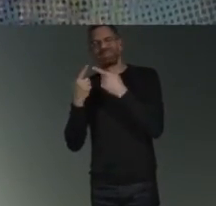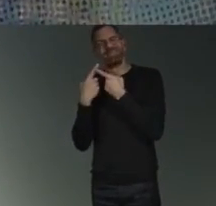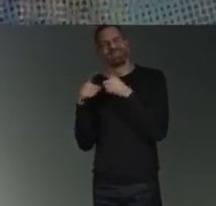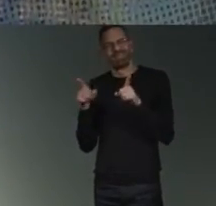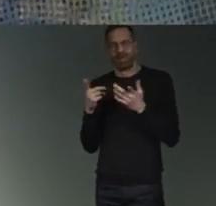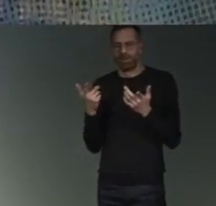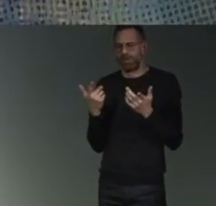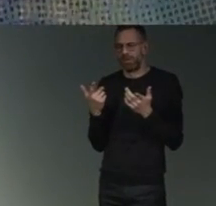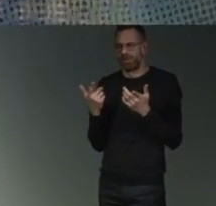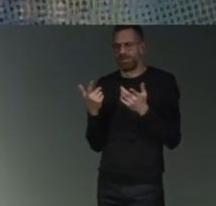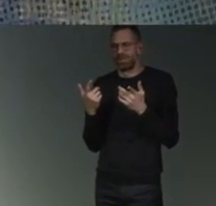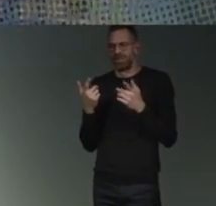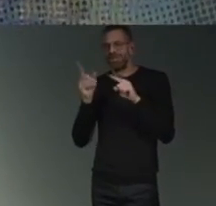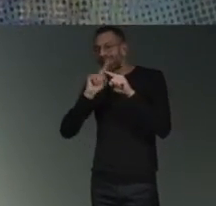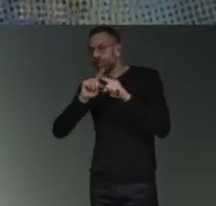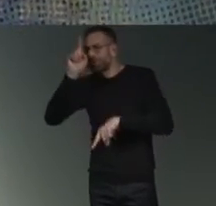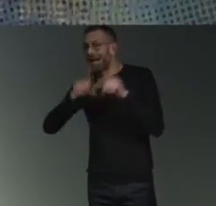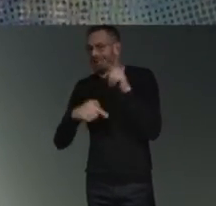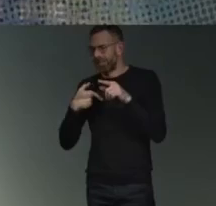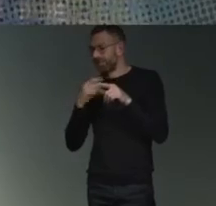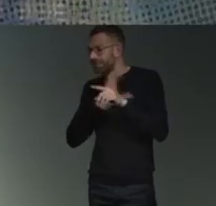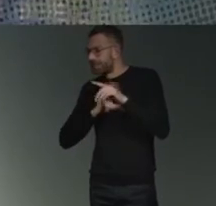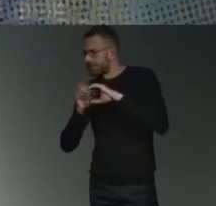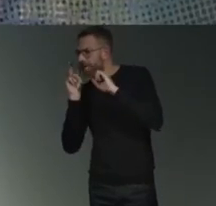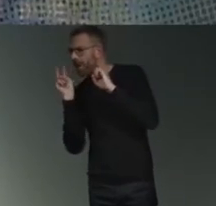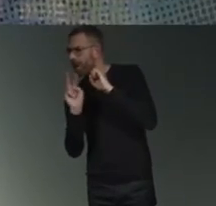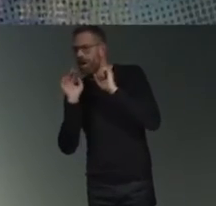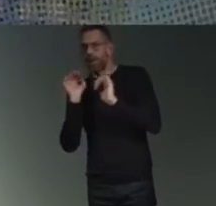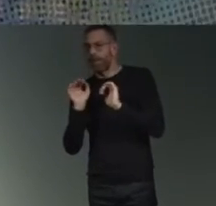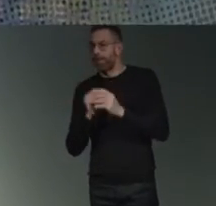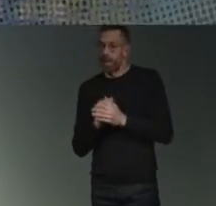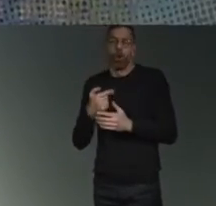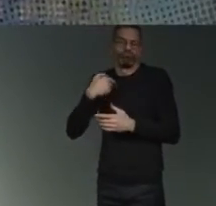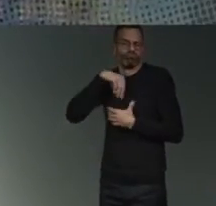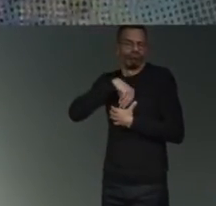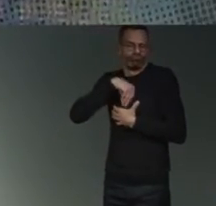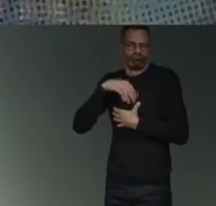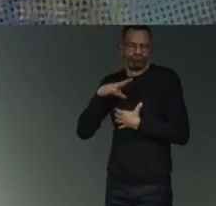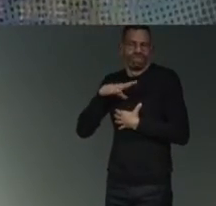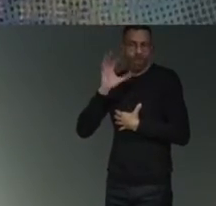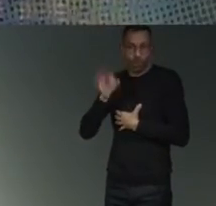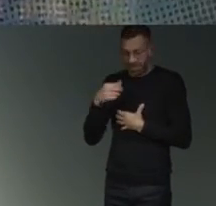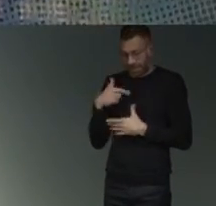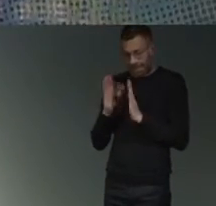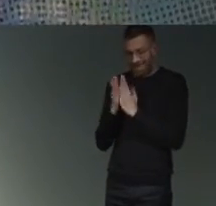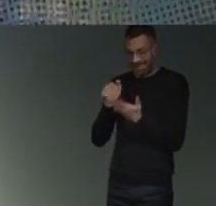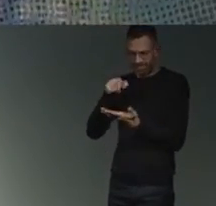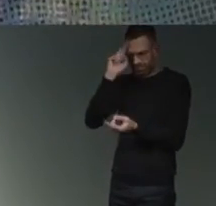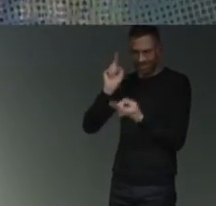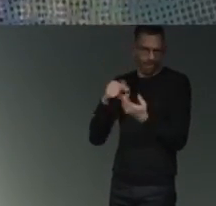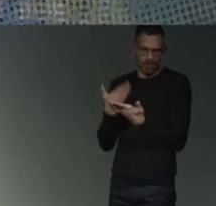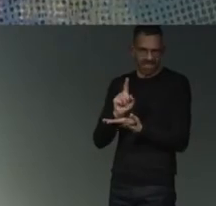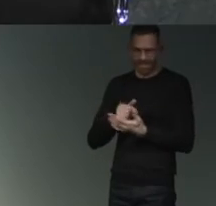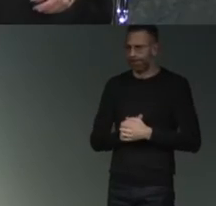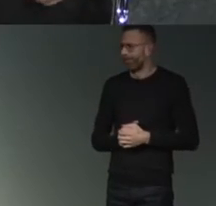d'essayer de voir ce qui est interdit. Alors, je peux être aussi voyeur, mais il n'est pas question de ça dans le